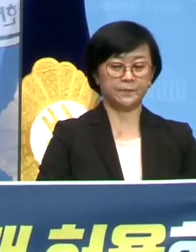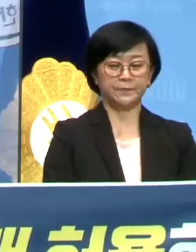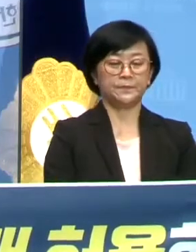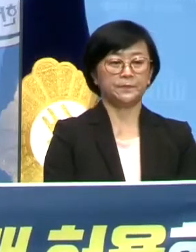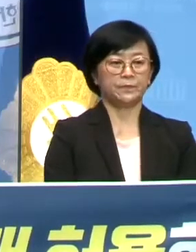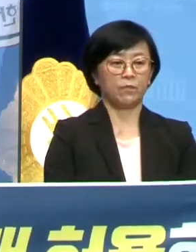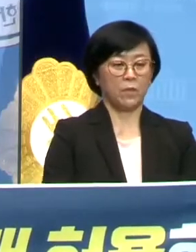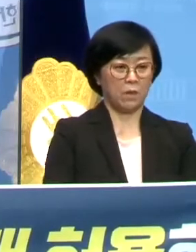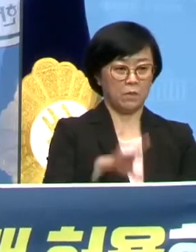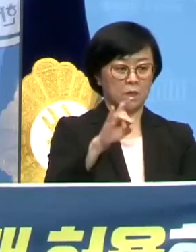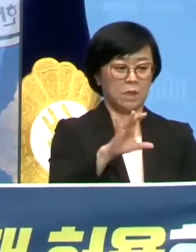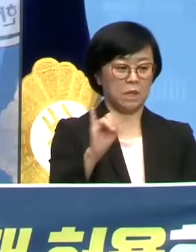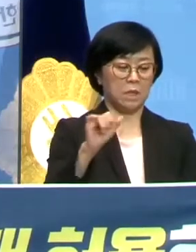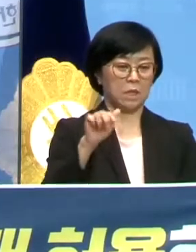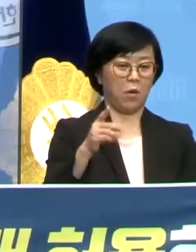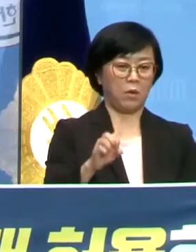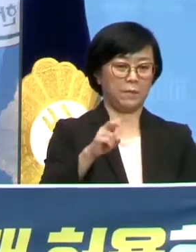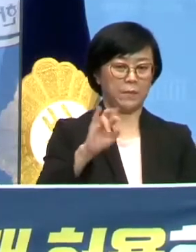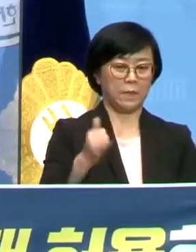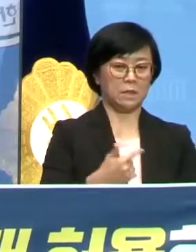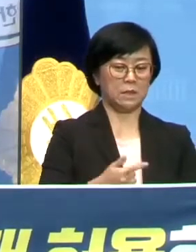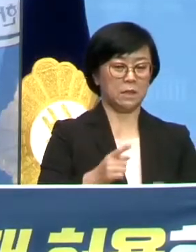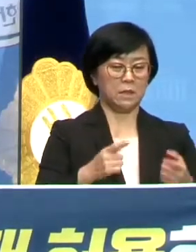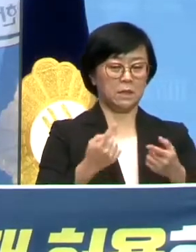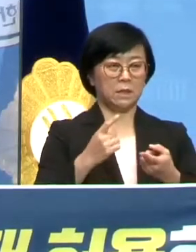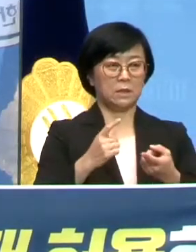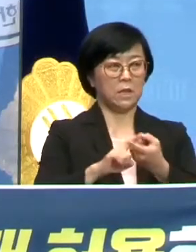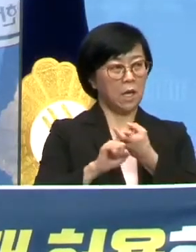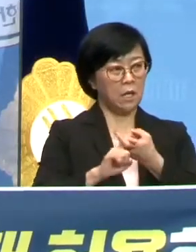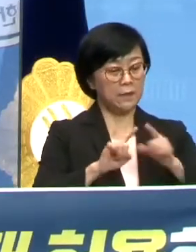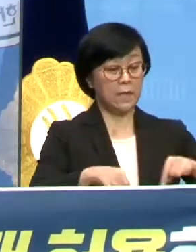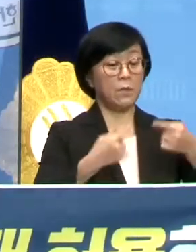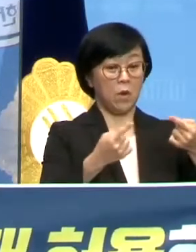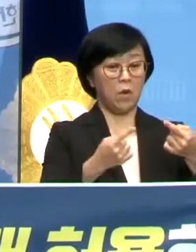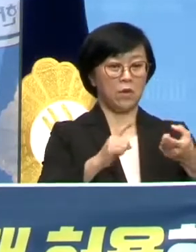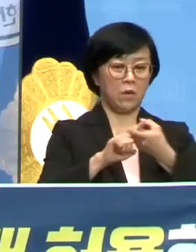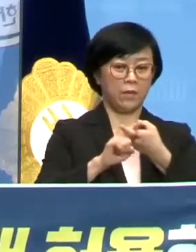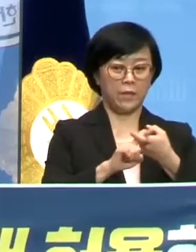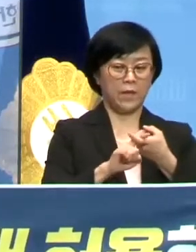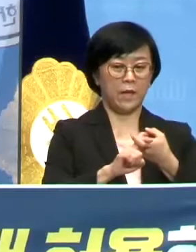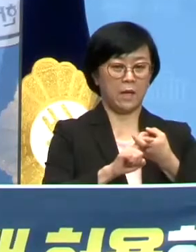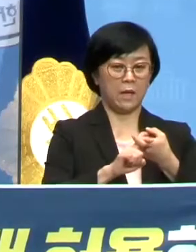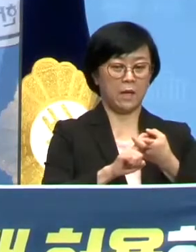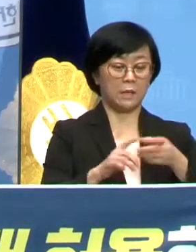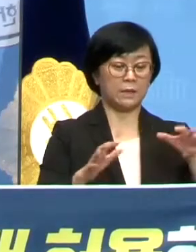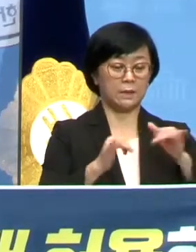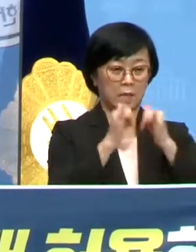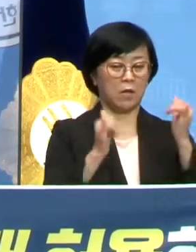먼저 이경민 4 참여연대 사회경제 이 팀장님 부터 발언 듣도록 하겠습니다